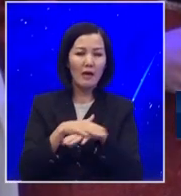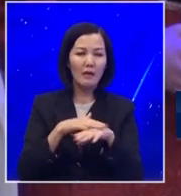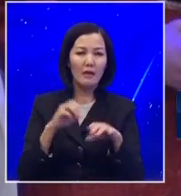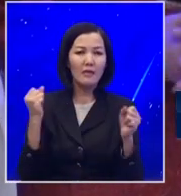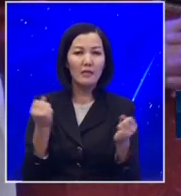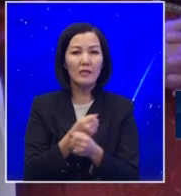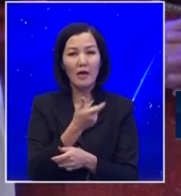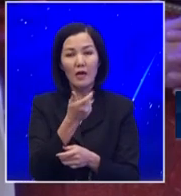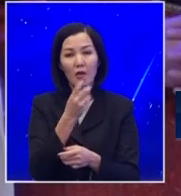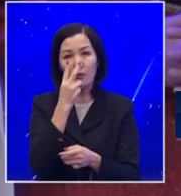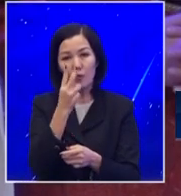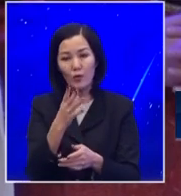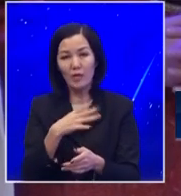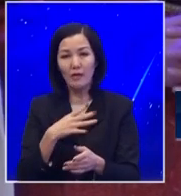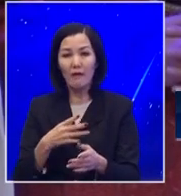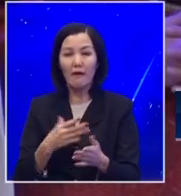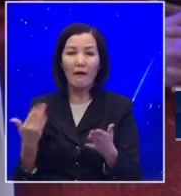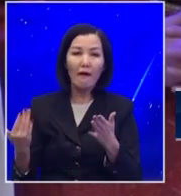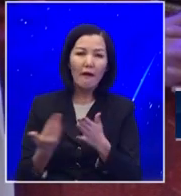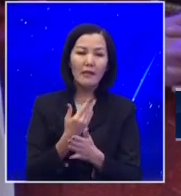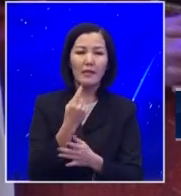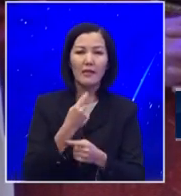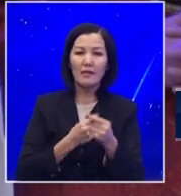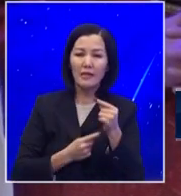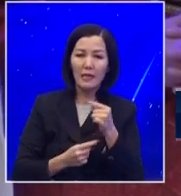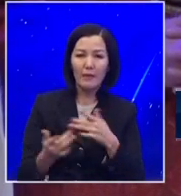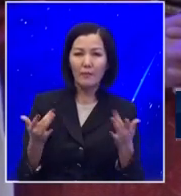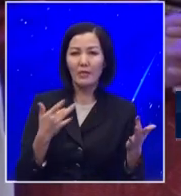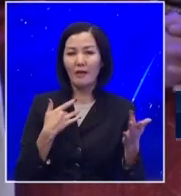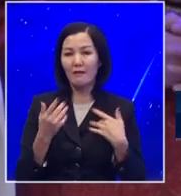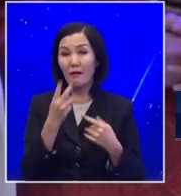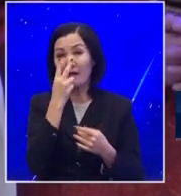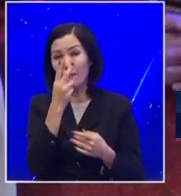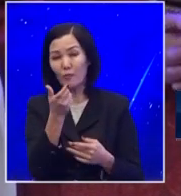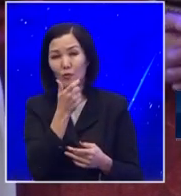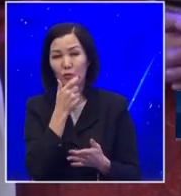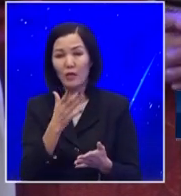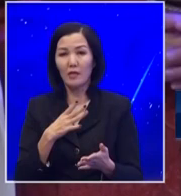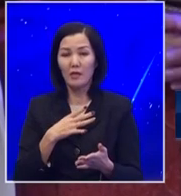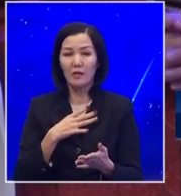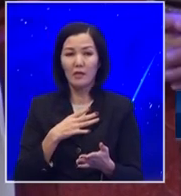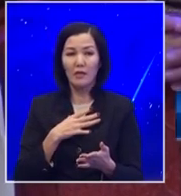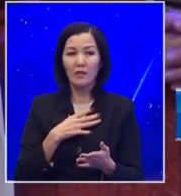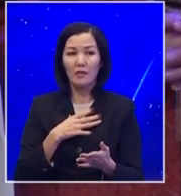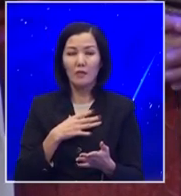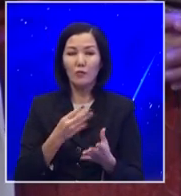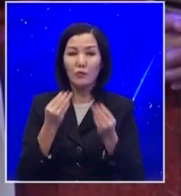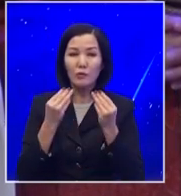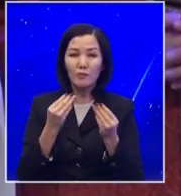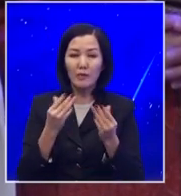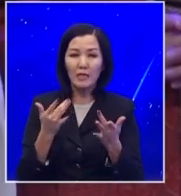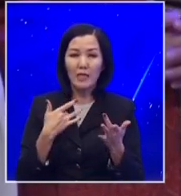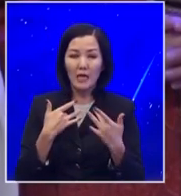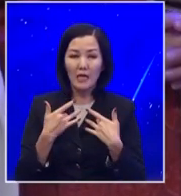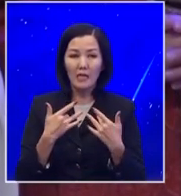көретін, қайтайдан соғатын, тағы да келіп көретін дей спектакль болу керек. Мен